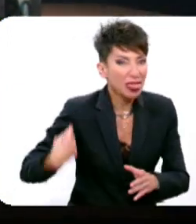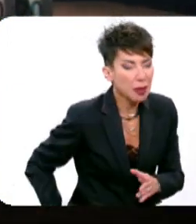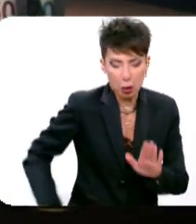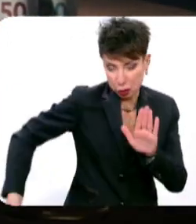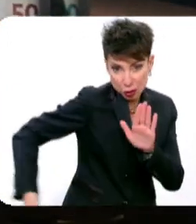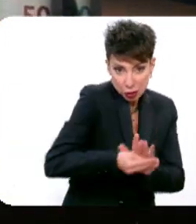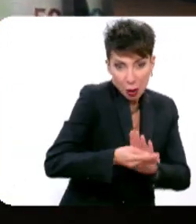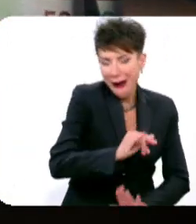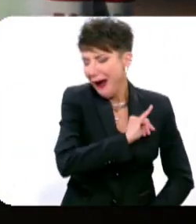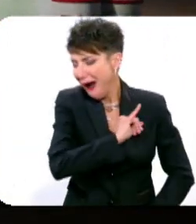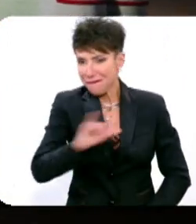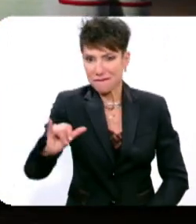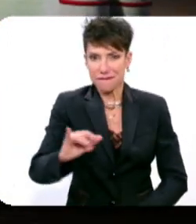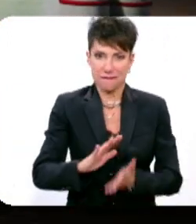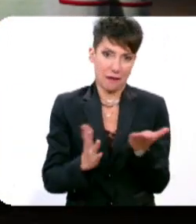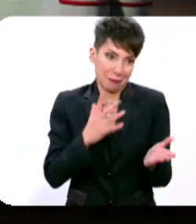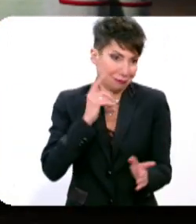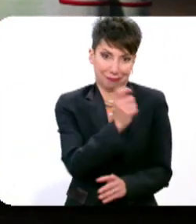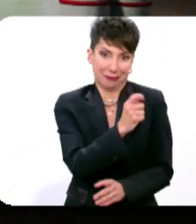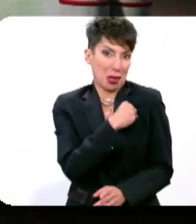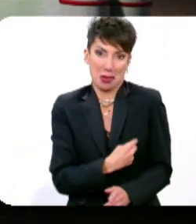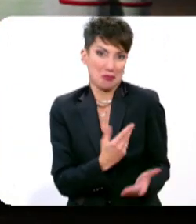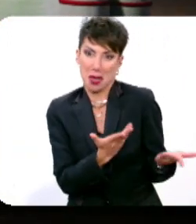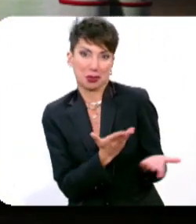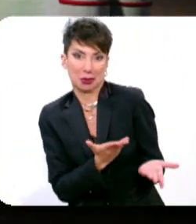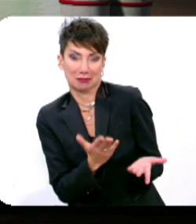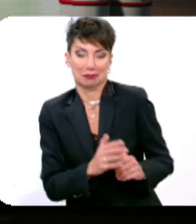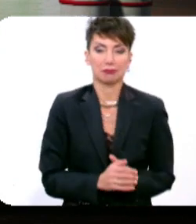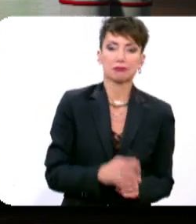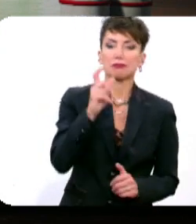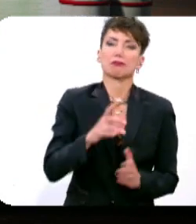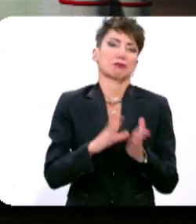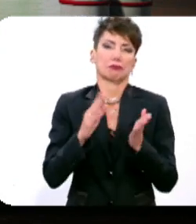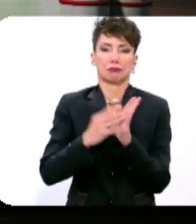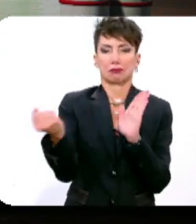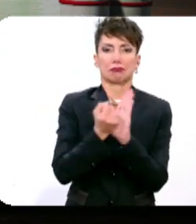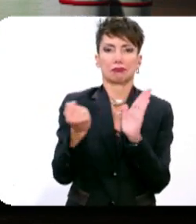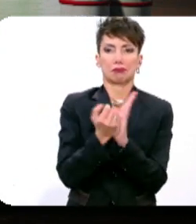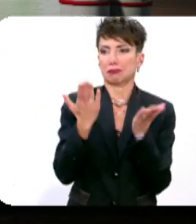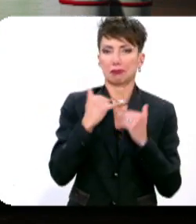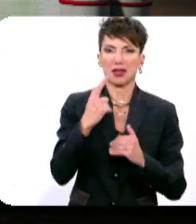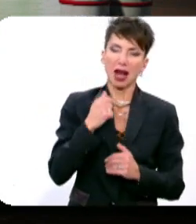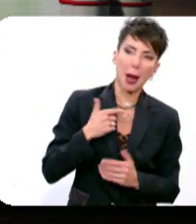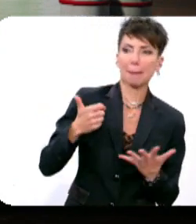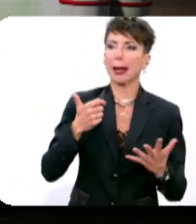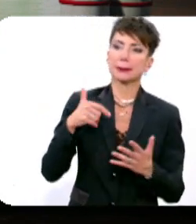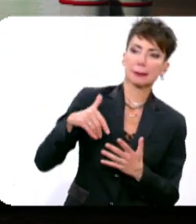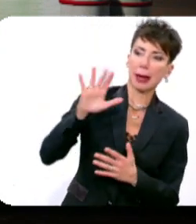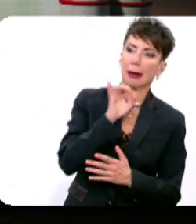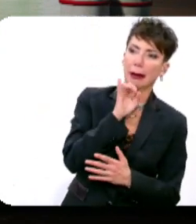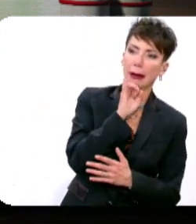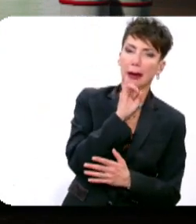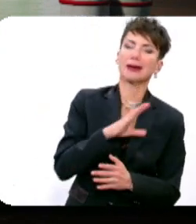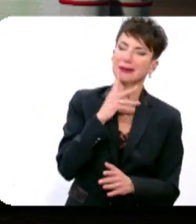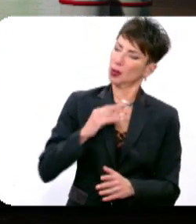Για την έκδοση άδειας χειριστή, ακόμη και αν ο υποψήφιος δεν πληρούσε τις προϋποθέσεις, ο 63χρονος φέρεται να ζητούσε από 1.500